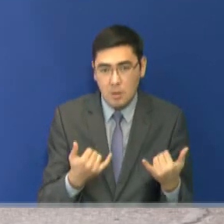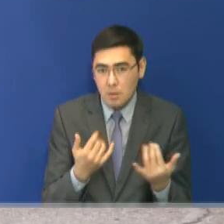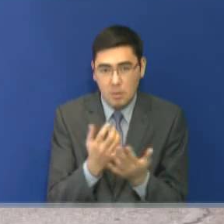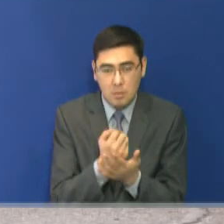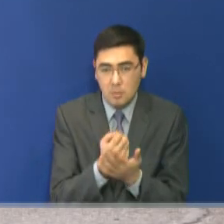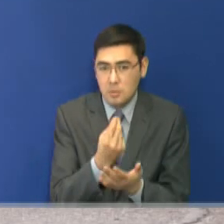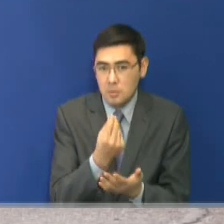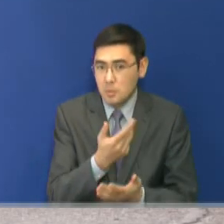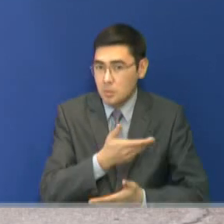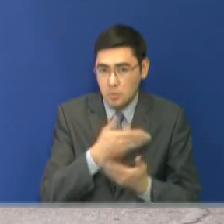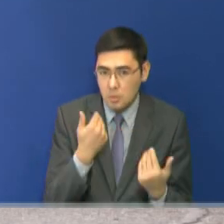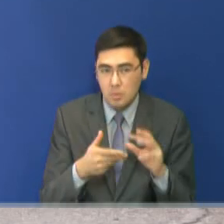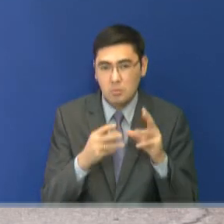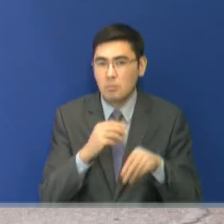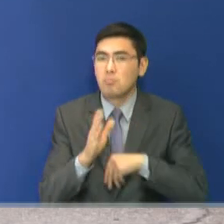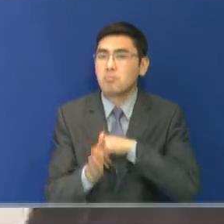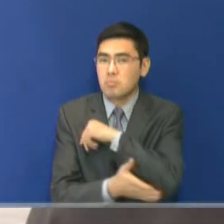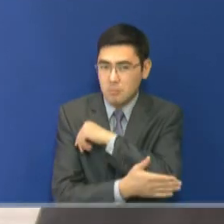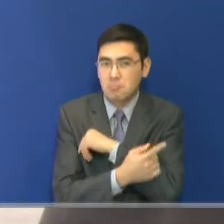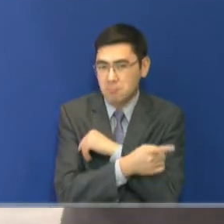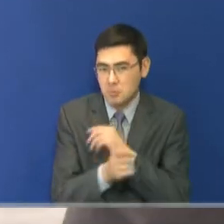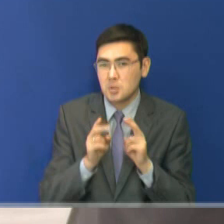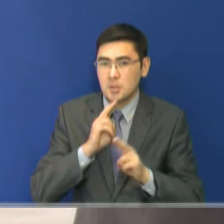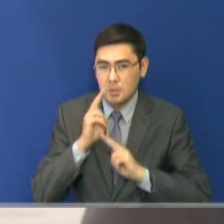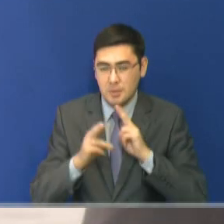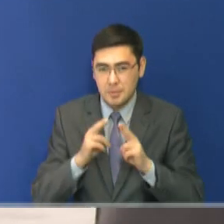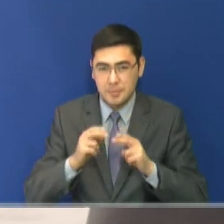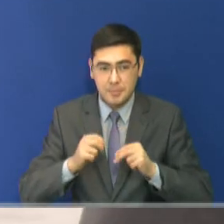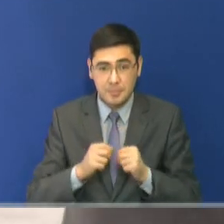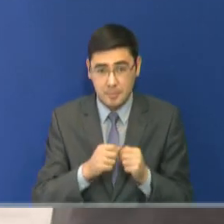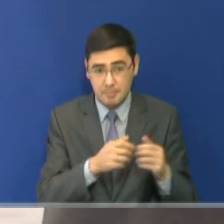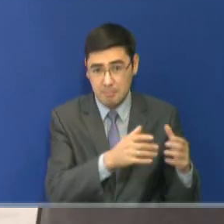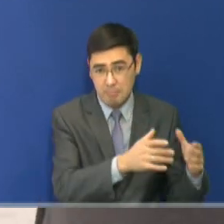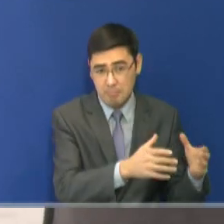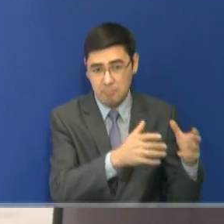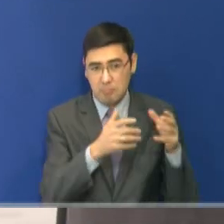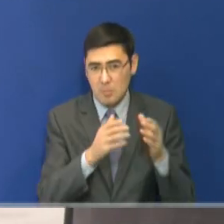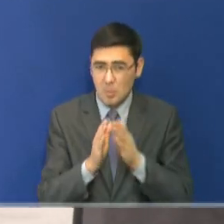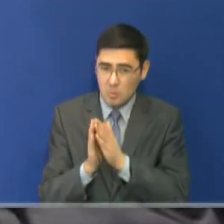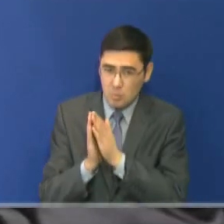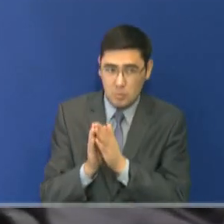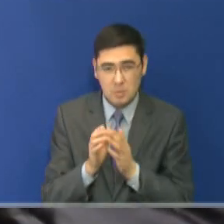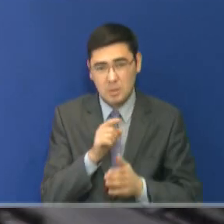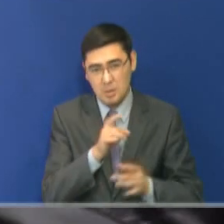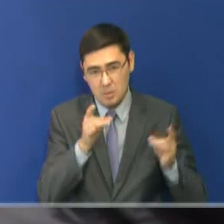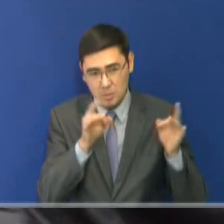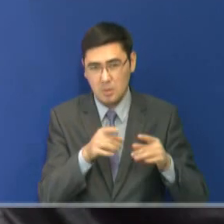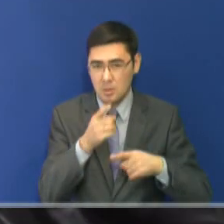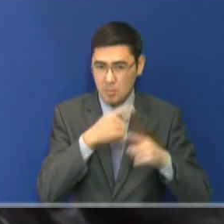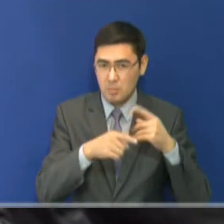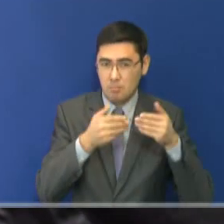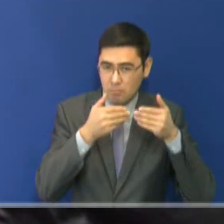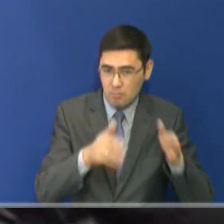Владельцы ресторанов, чья работа простаивает уже 8 месяцев, собрались перед городским акиматом с требованием разрешить им открыть свои заведения.